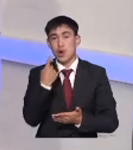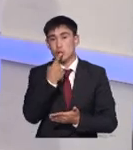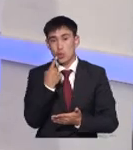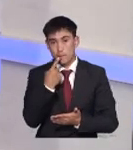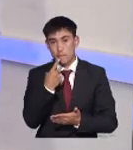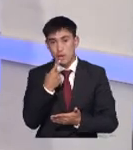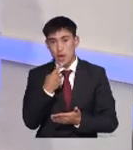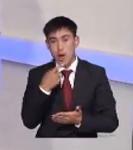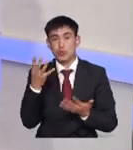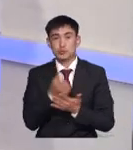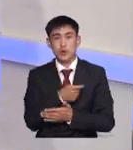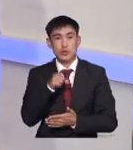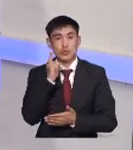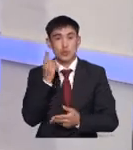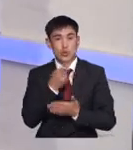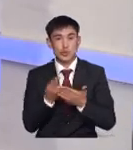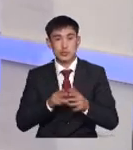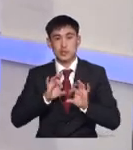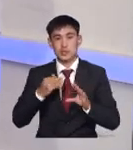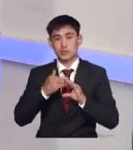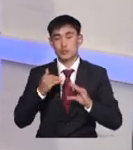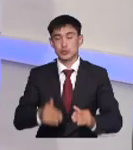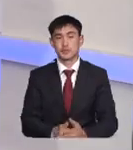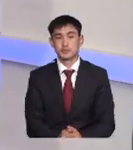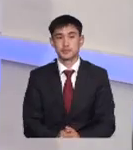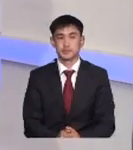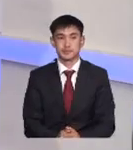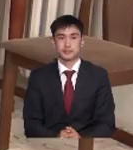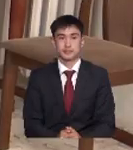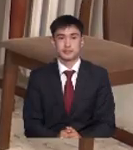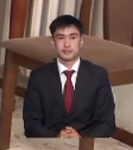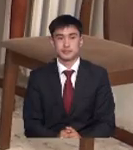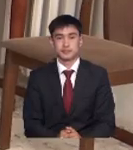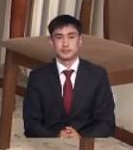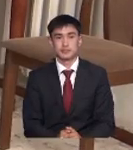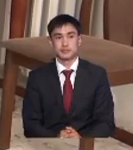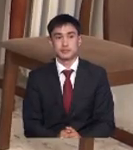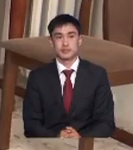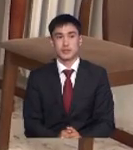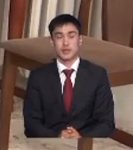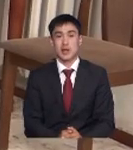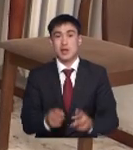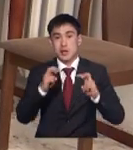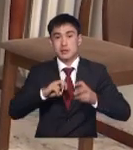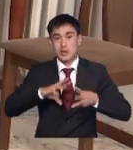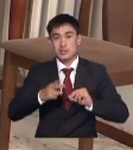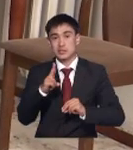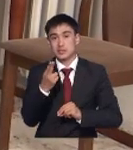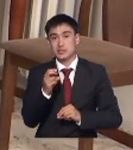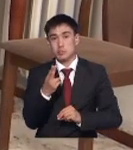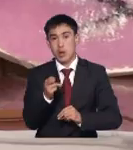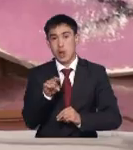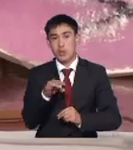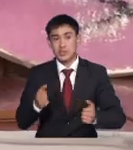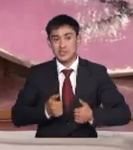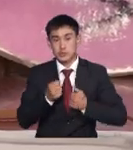ртом о успехах юной художницы в нашем следующем сюжете несмотря на диагноз ДЦП алу атул ки бек